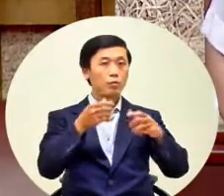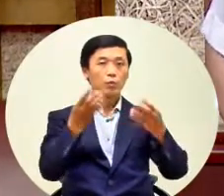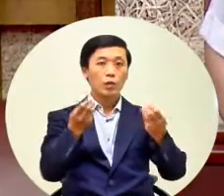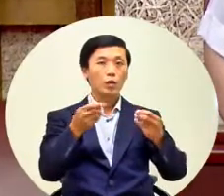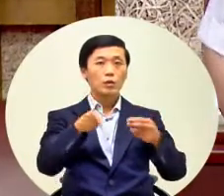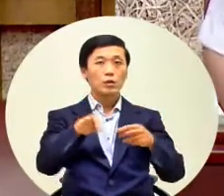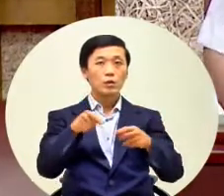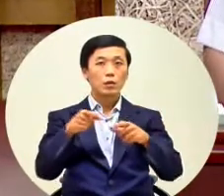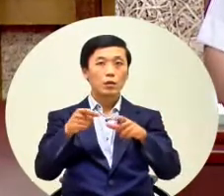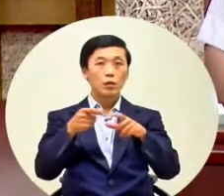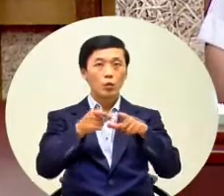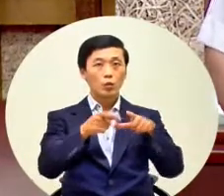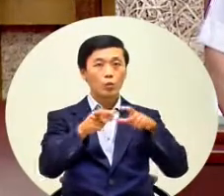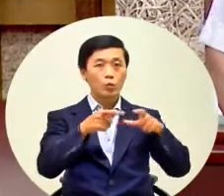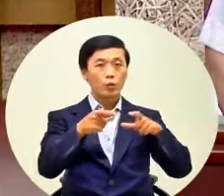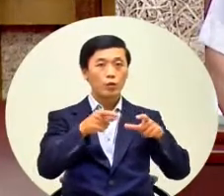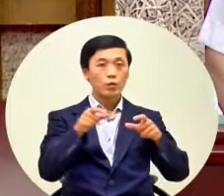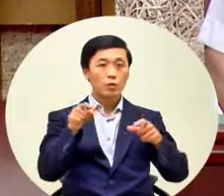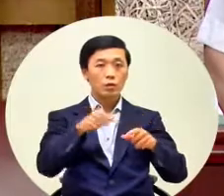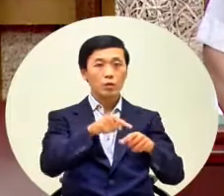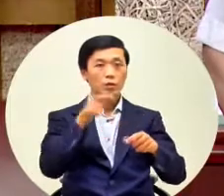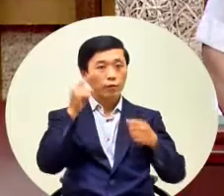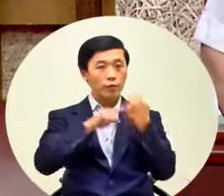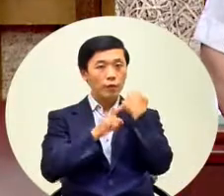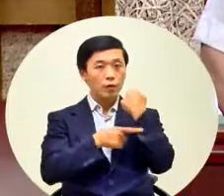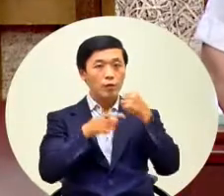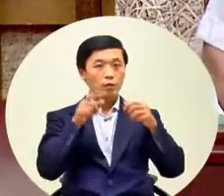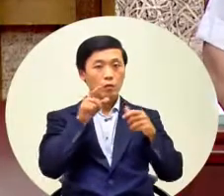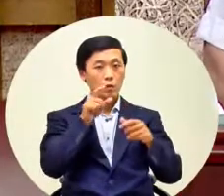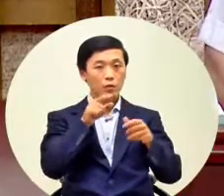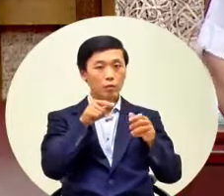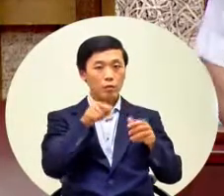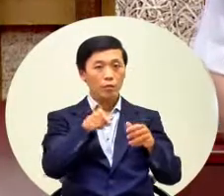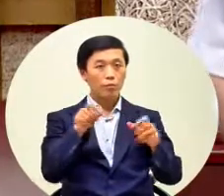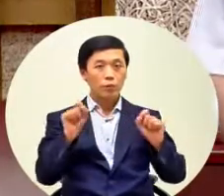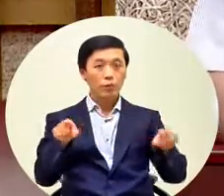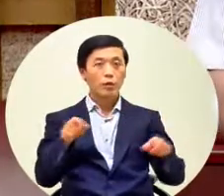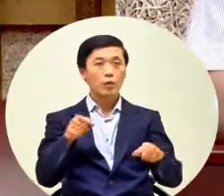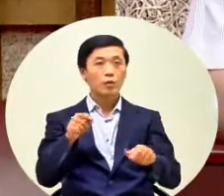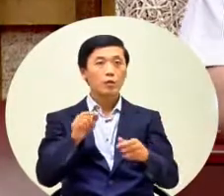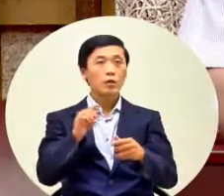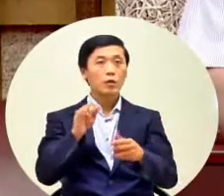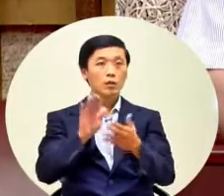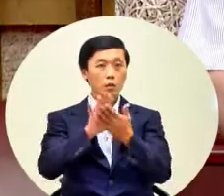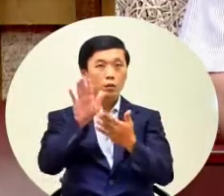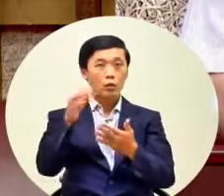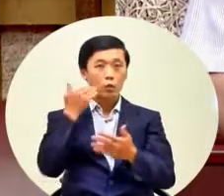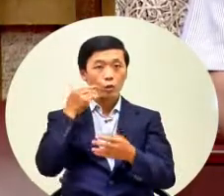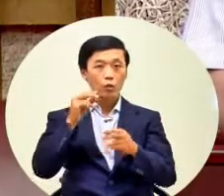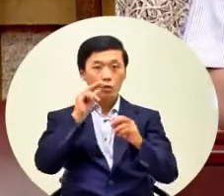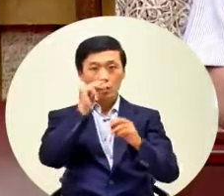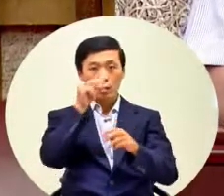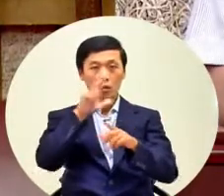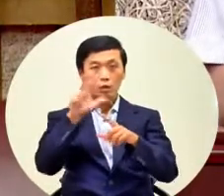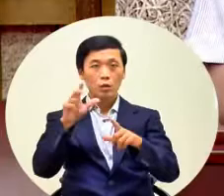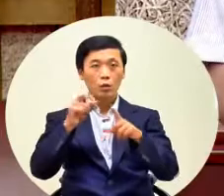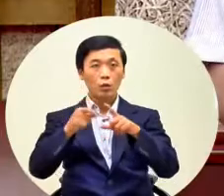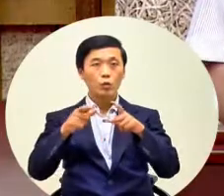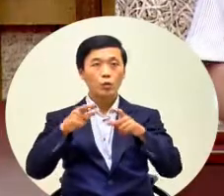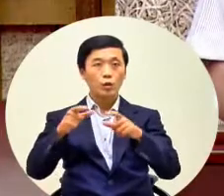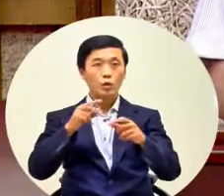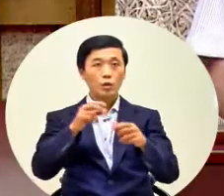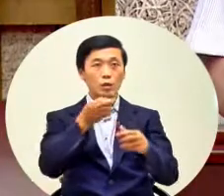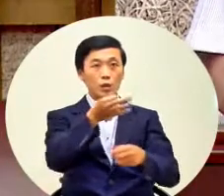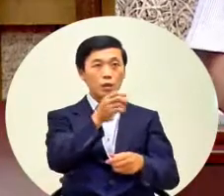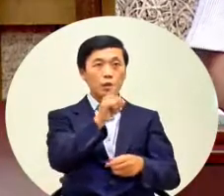上是不一样的，它是在区外。 所以未来这里的假设要做特色公园，它的经费来源会是在国防